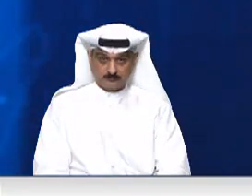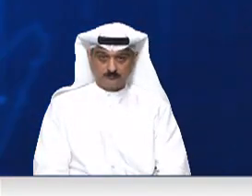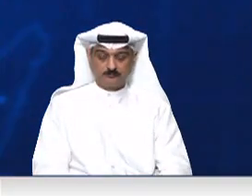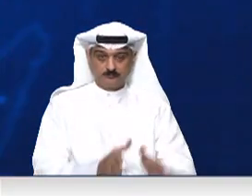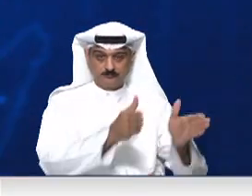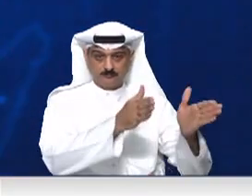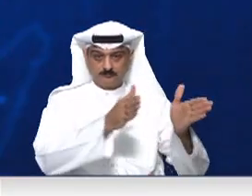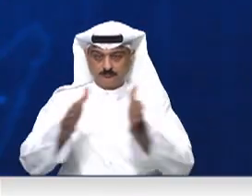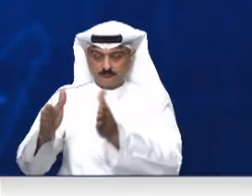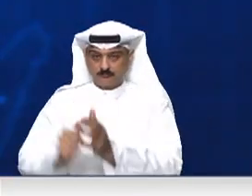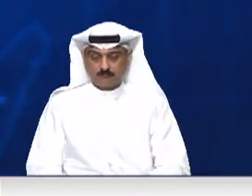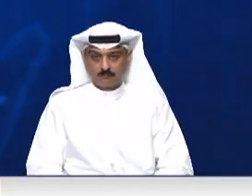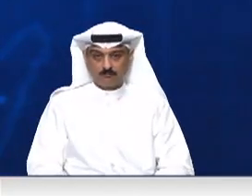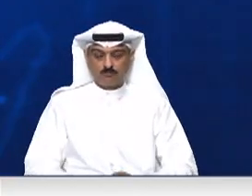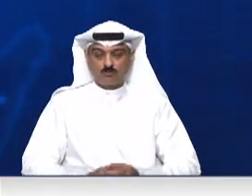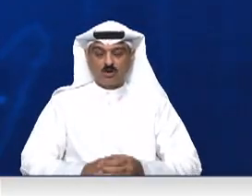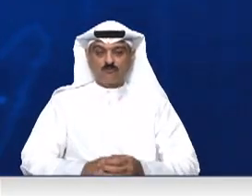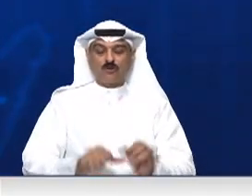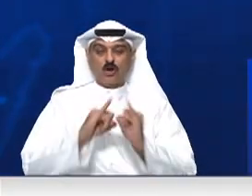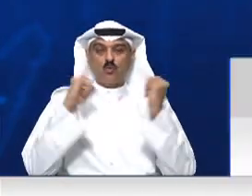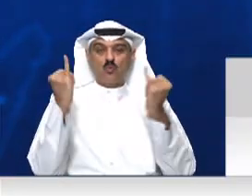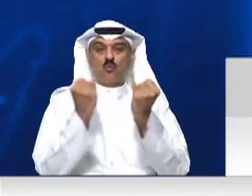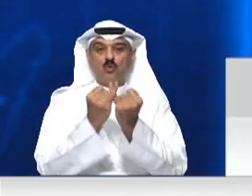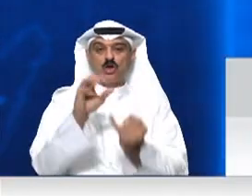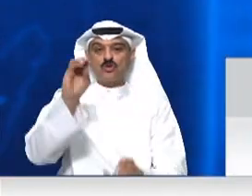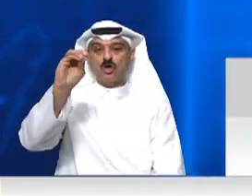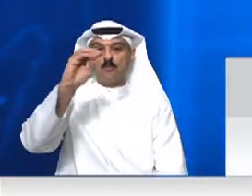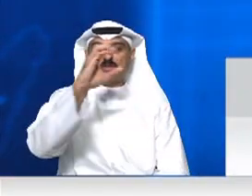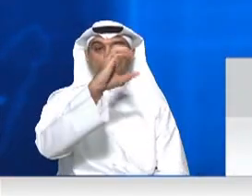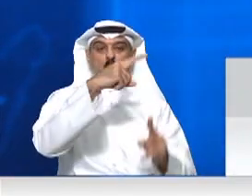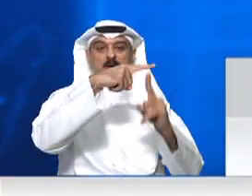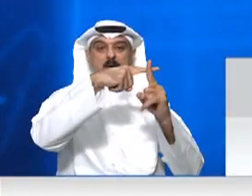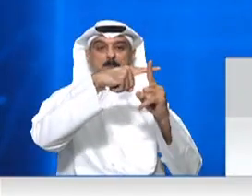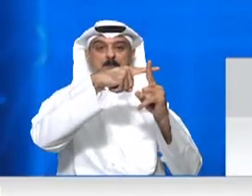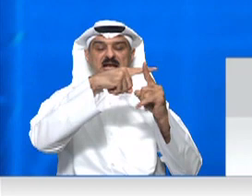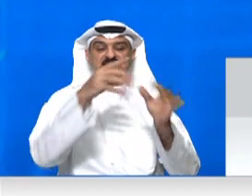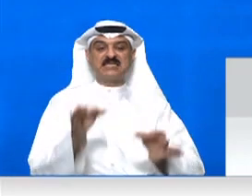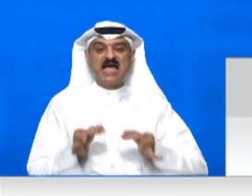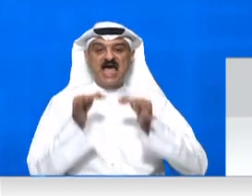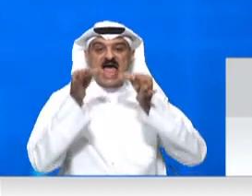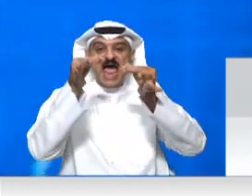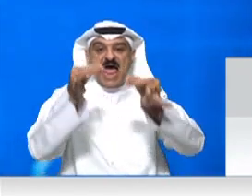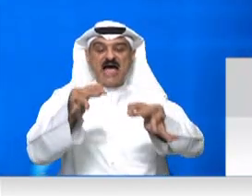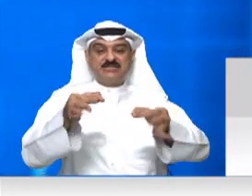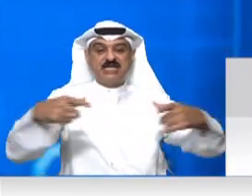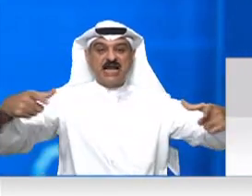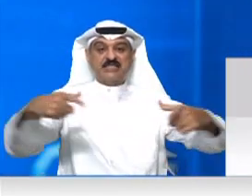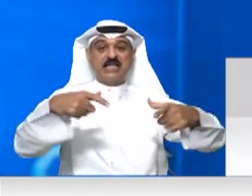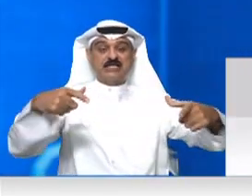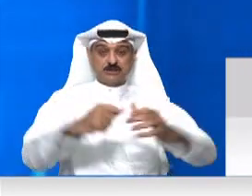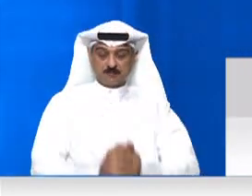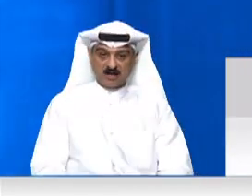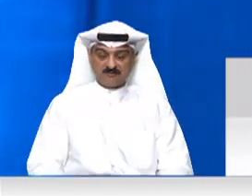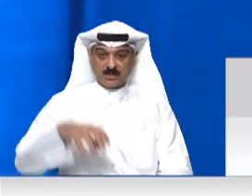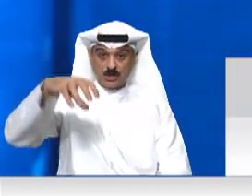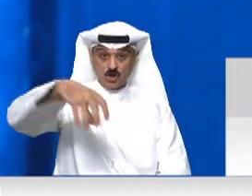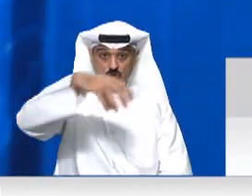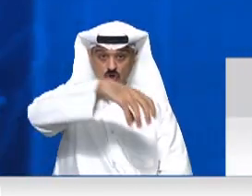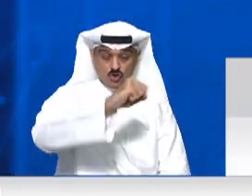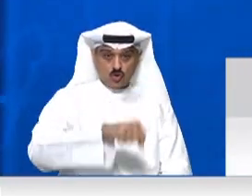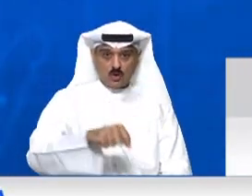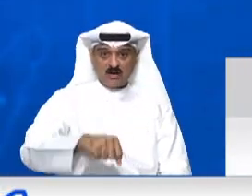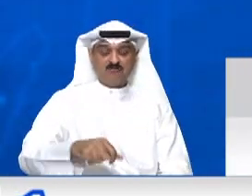بعد قرار تاجيل اجتماعها الوزاري لتحالف اوبك بلس اعلنت منظمه البلدان المصادره للنفط اوبك ان